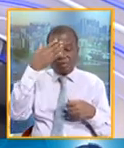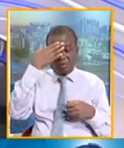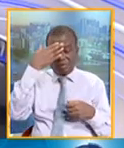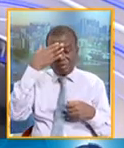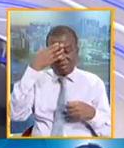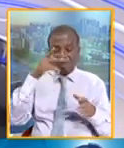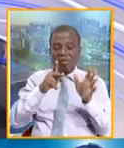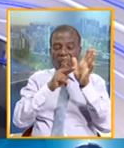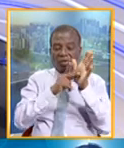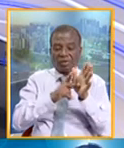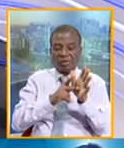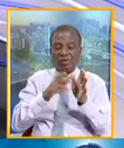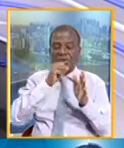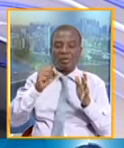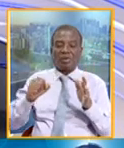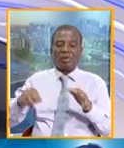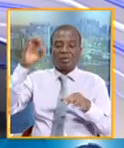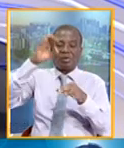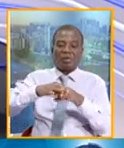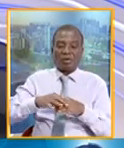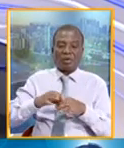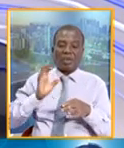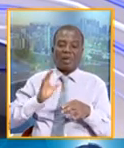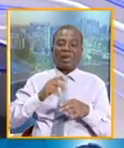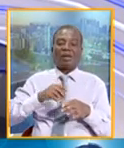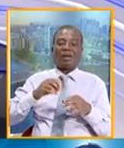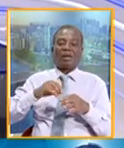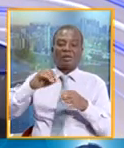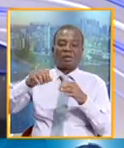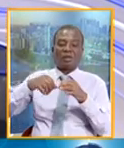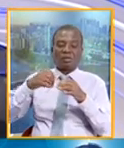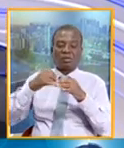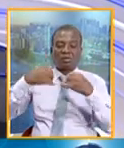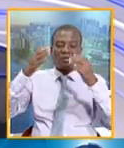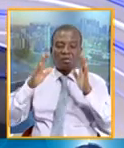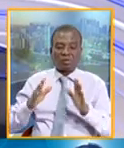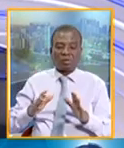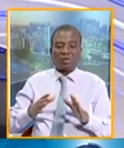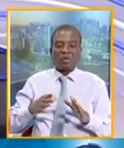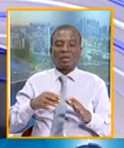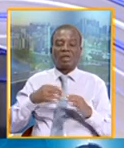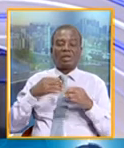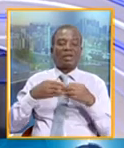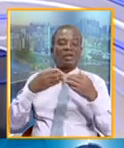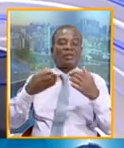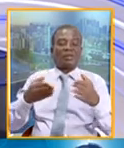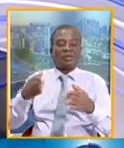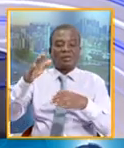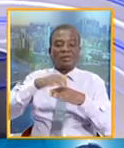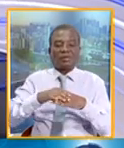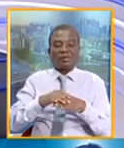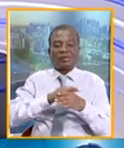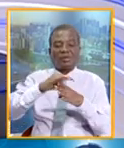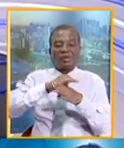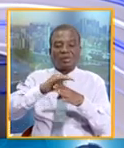décor que présente une campagne électorale. Notre reporter Jean-Luc Bangbo a lui décidé de pousser son regard interrogatif sur le business